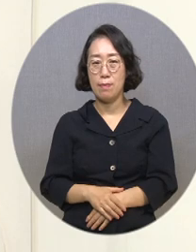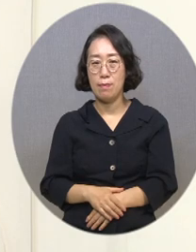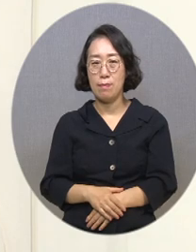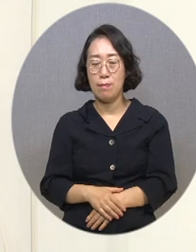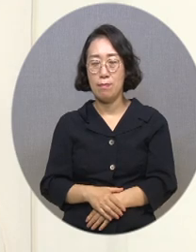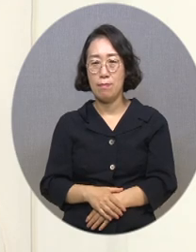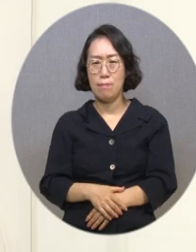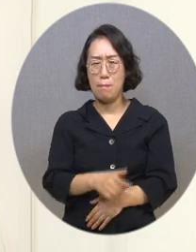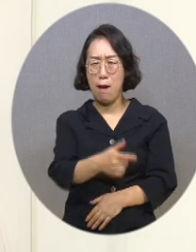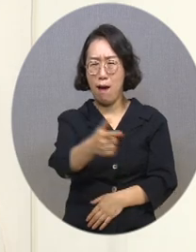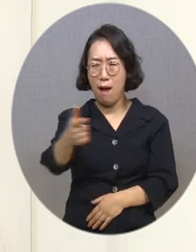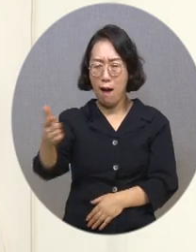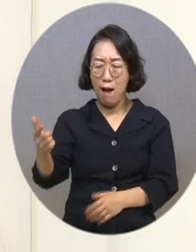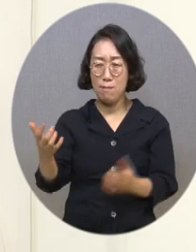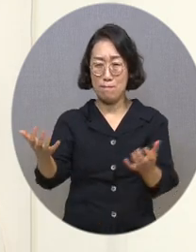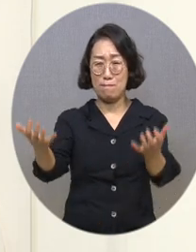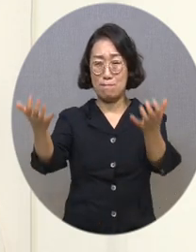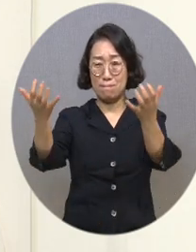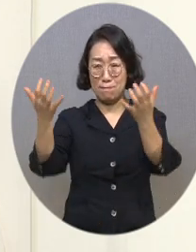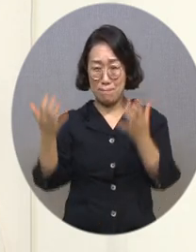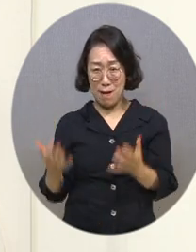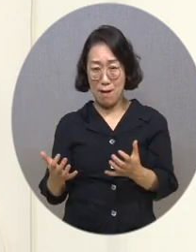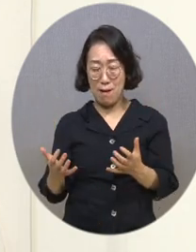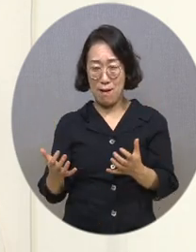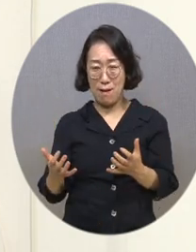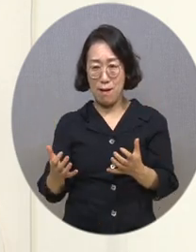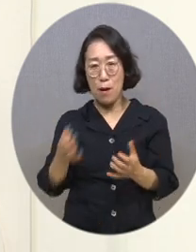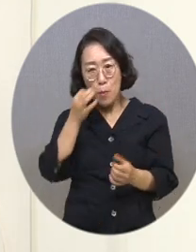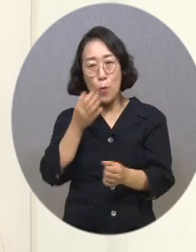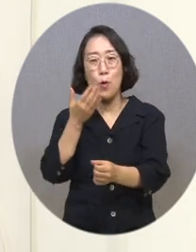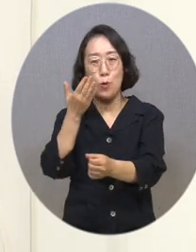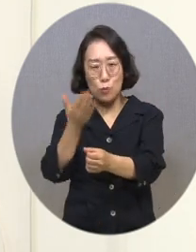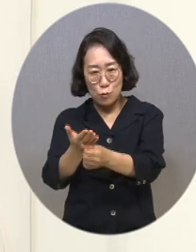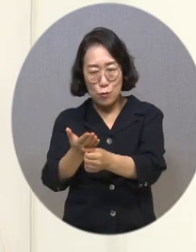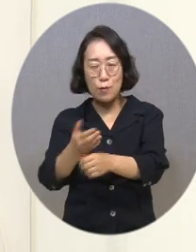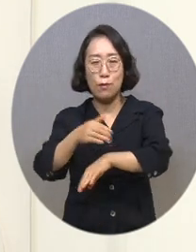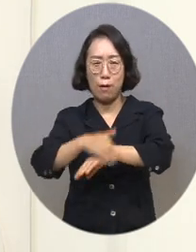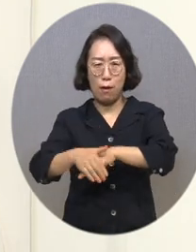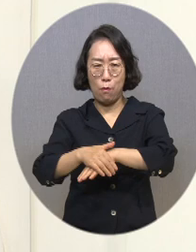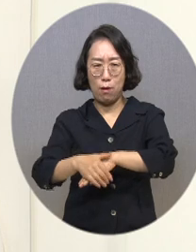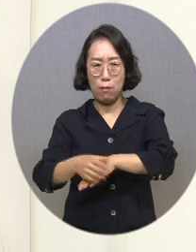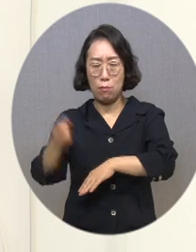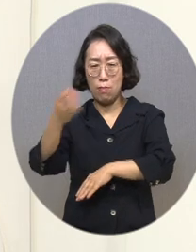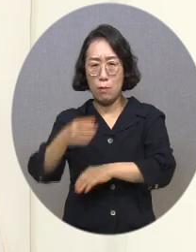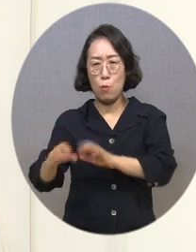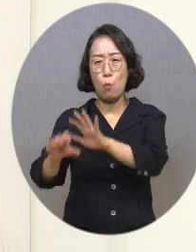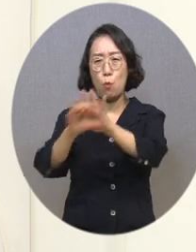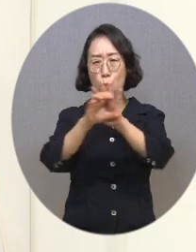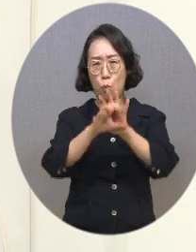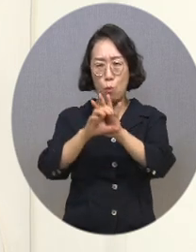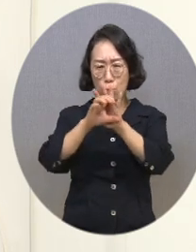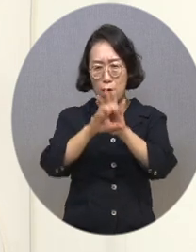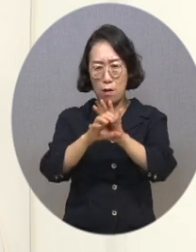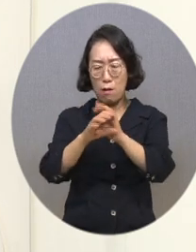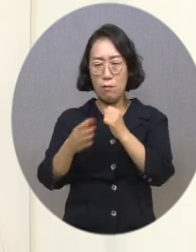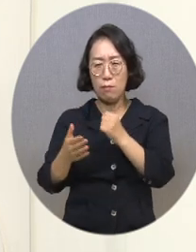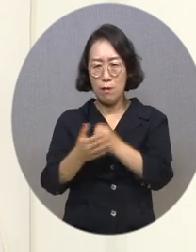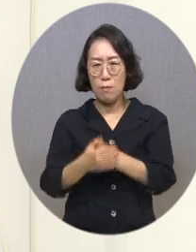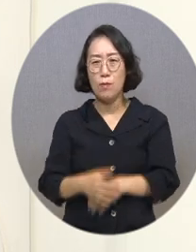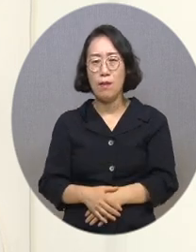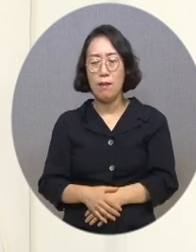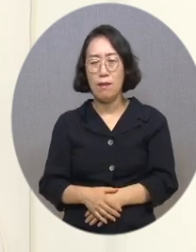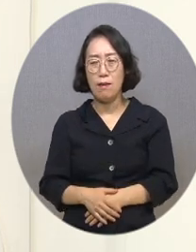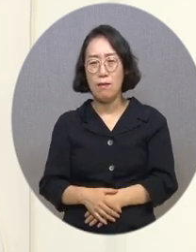대규모로 그 공간에서 열어주기로 했어요. 근데 갑자기 또 코로나가 이렇게 또 이슈가